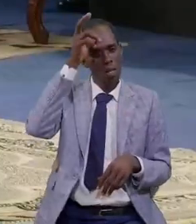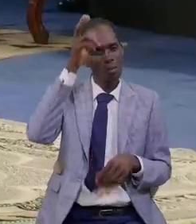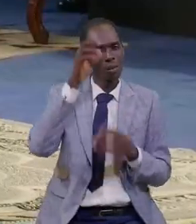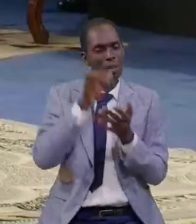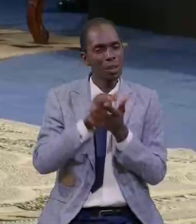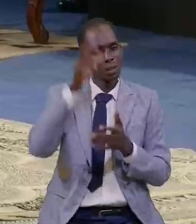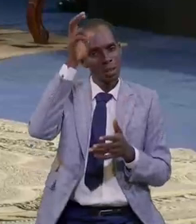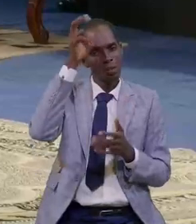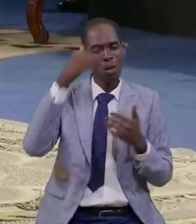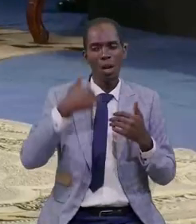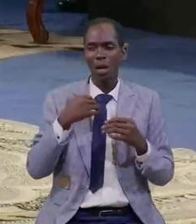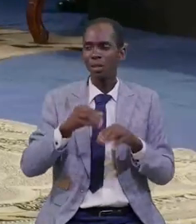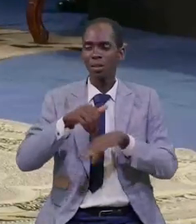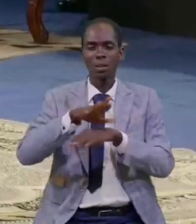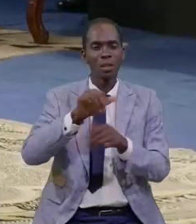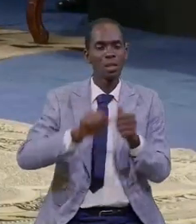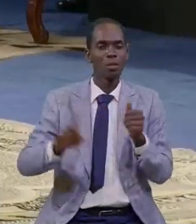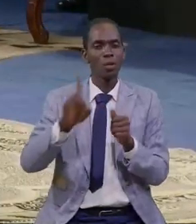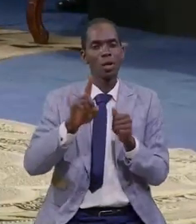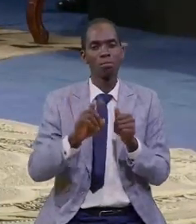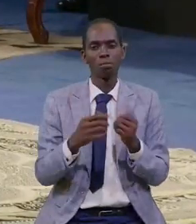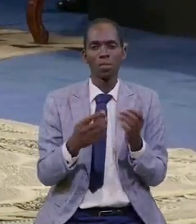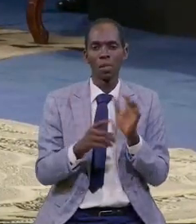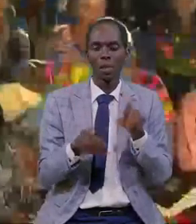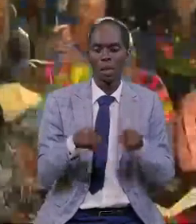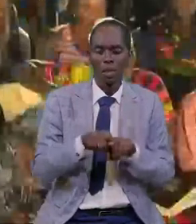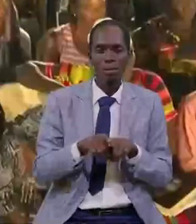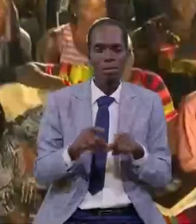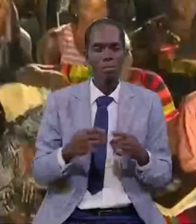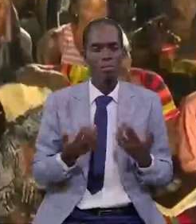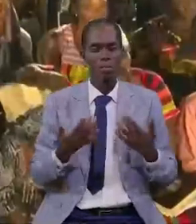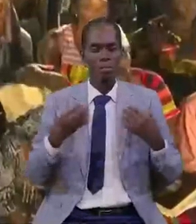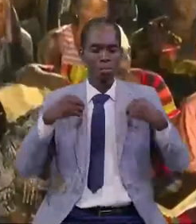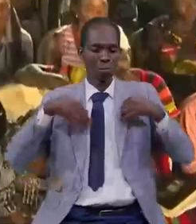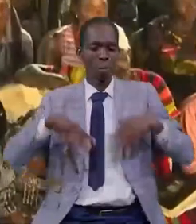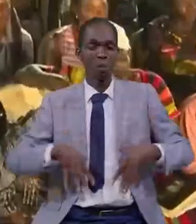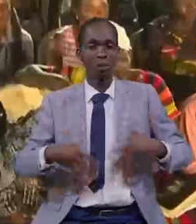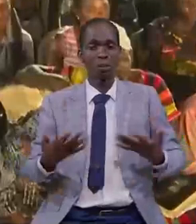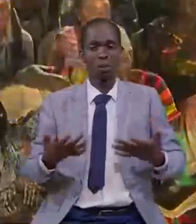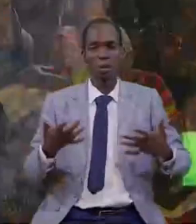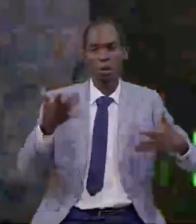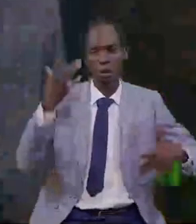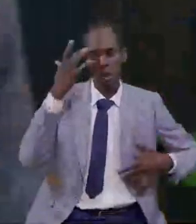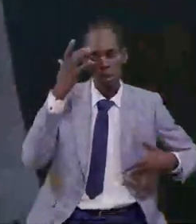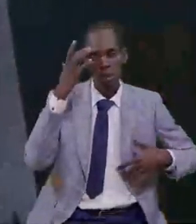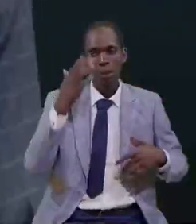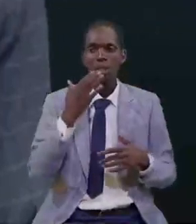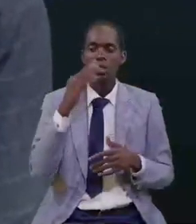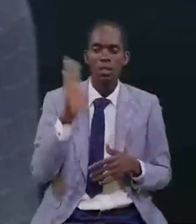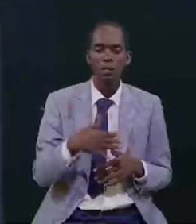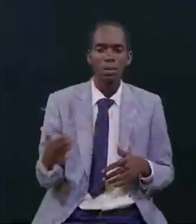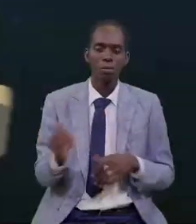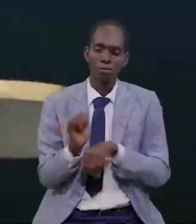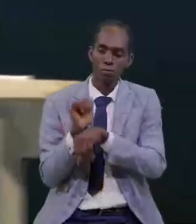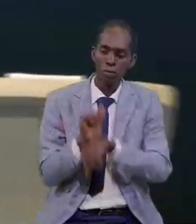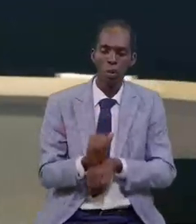répandu partout les mal a dit la dépression l' l'oppression